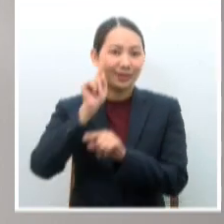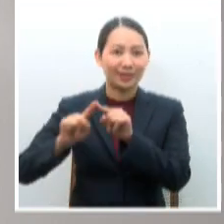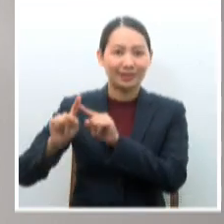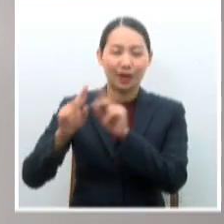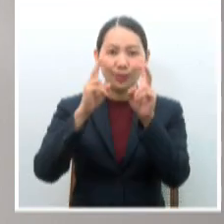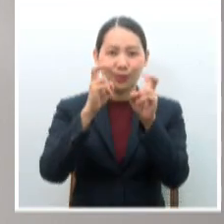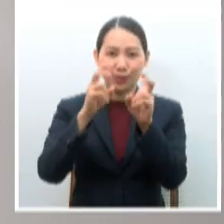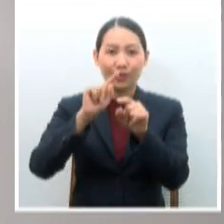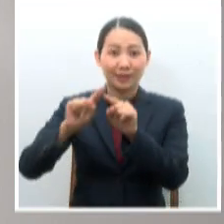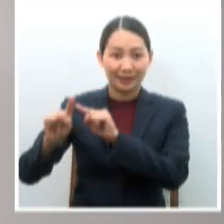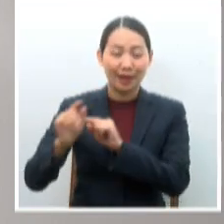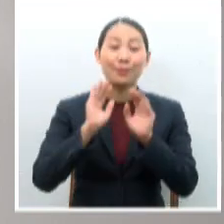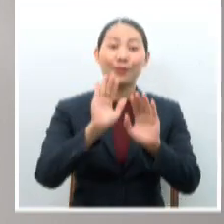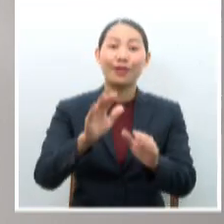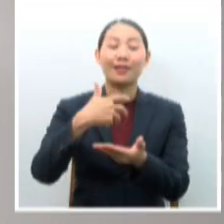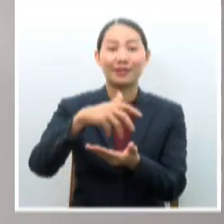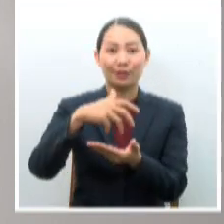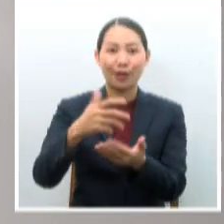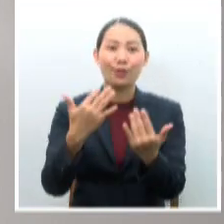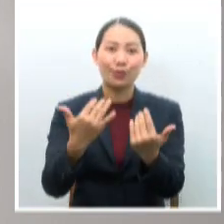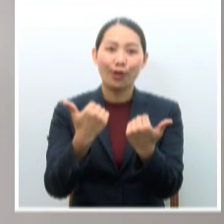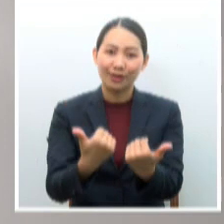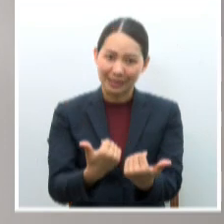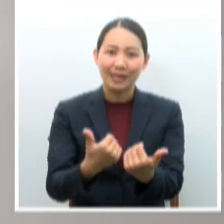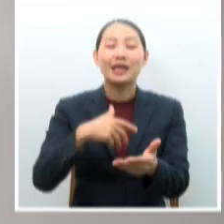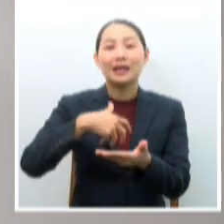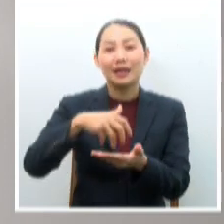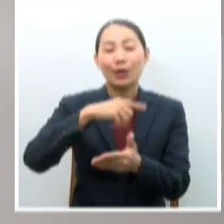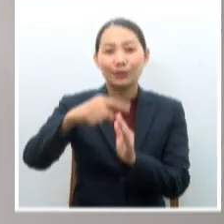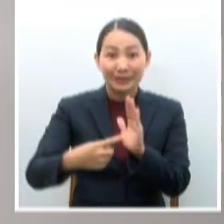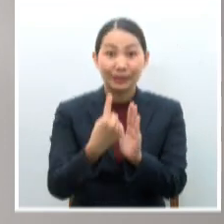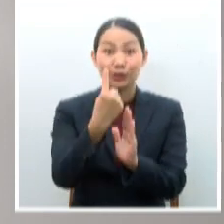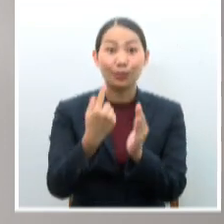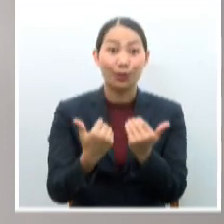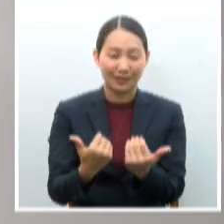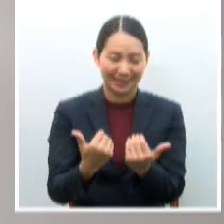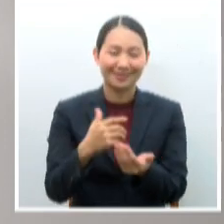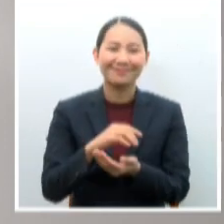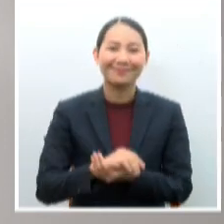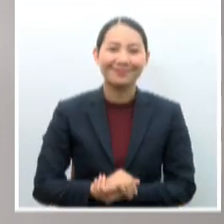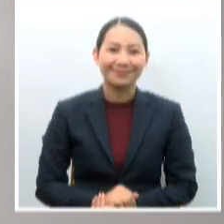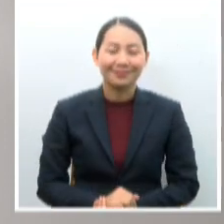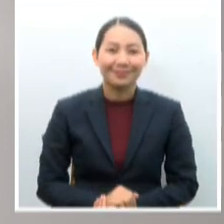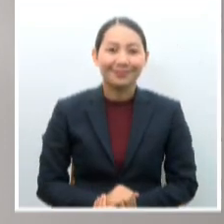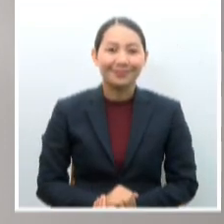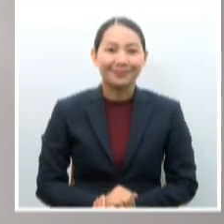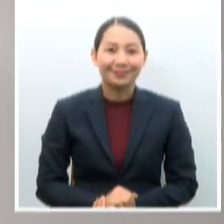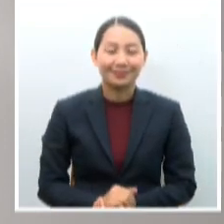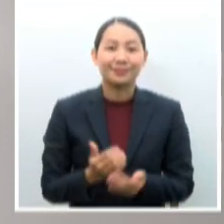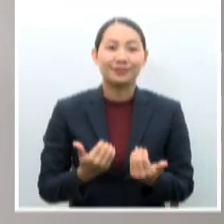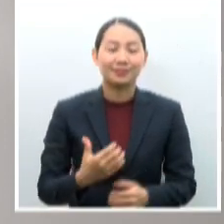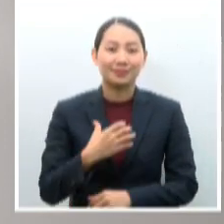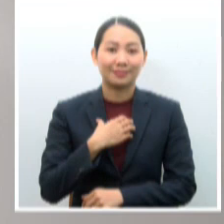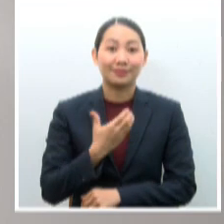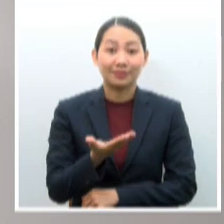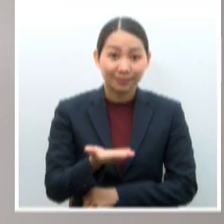หลายเรื่องราวเลยด้วยยังไงติดตามกันได้ในตลอด1ชั่วโมงที่อยู่ด้วยกันนะที่นี้ค่ะแต่ในช่วงแรกของเราในวันนี้นะคะขอเชิญชวนทุกท่านได้ร่วมกันร้องเพลงสดุดีจอม